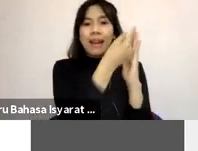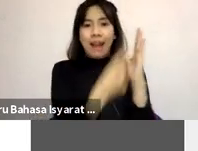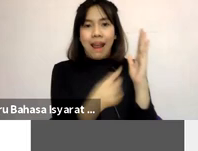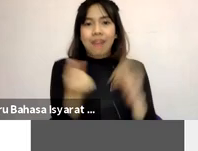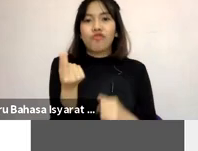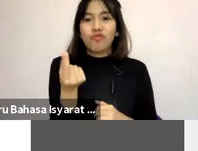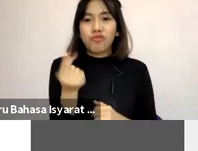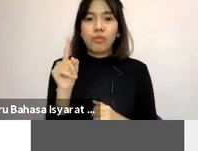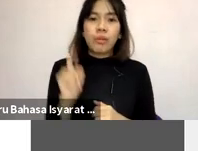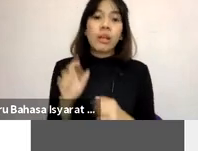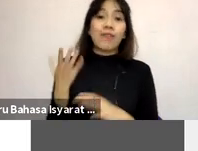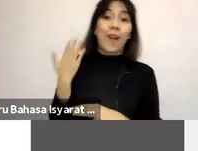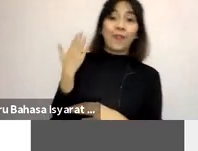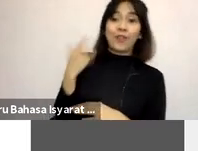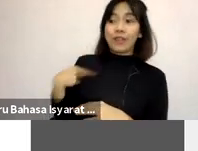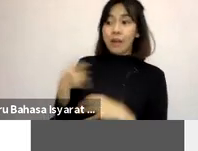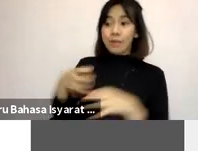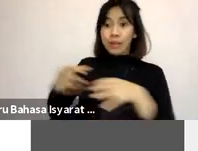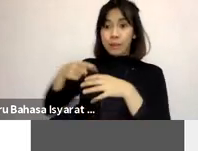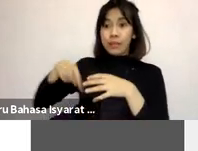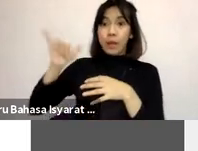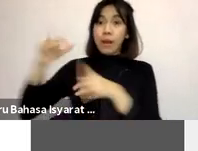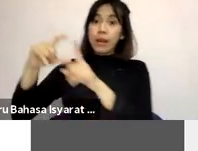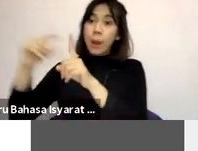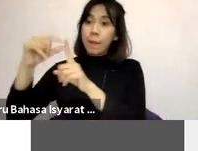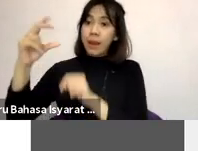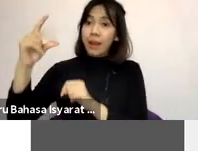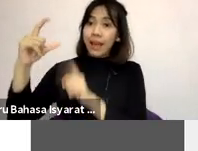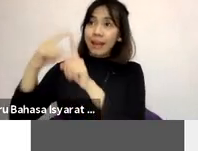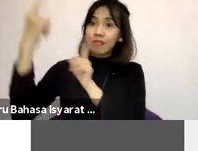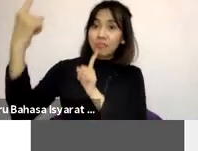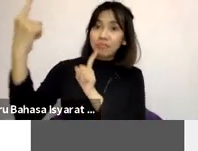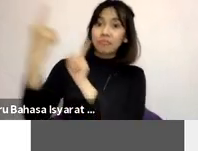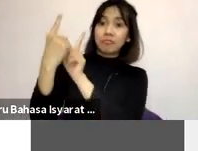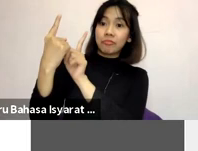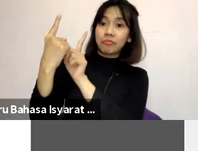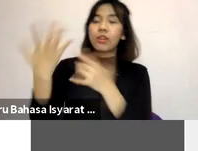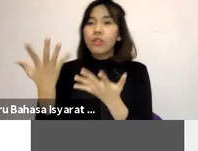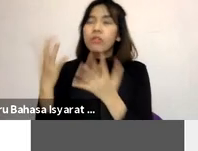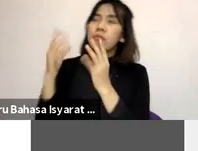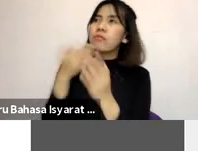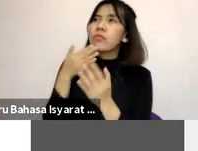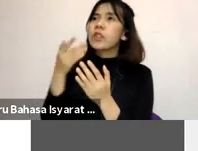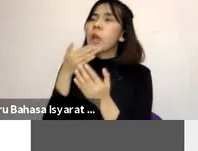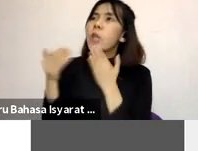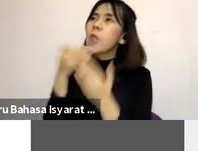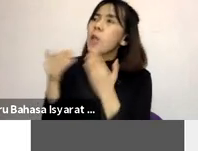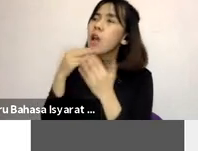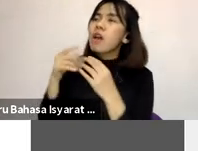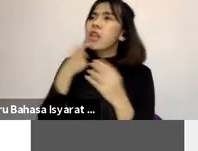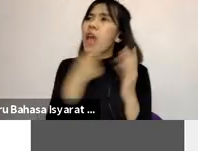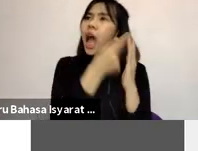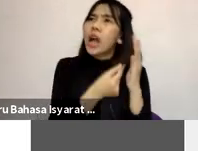boleh dibilang kami diberi megubah Bagaimana menggali dana lebih lanjut untuk kegiatan-kegiatan